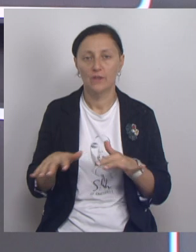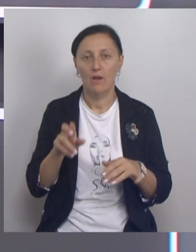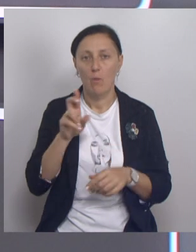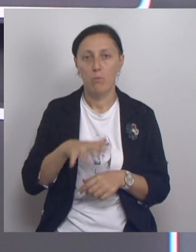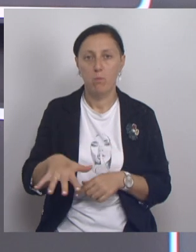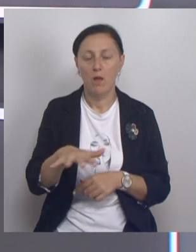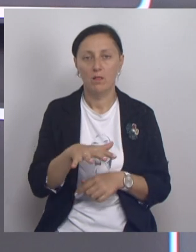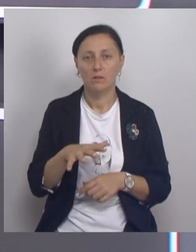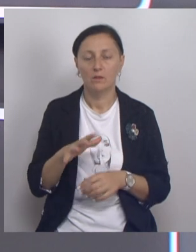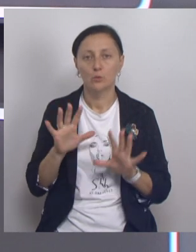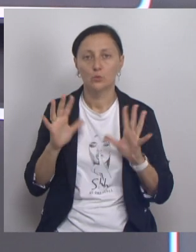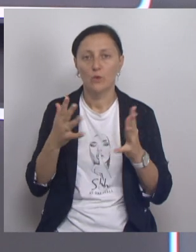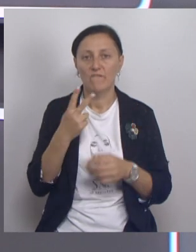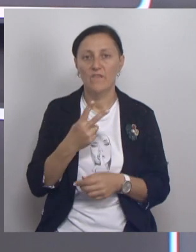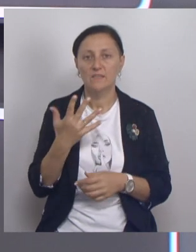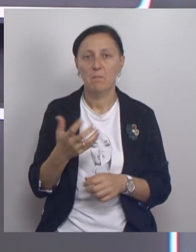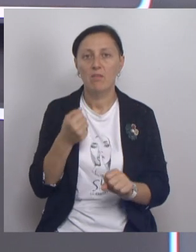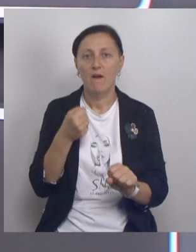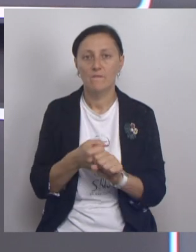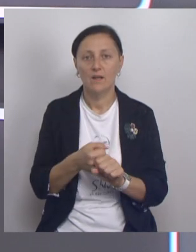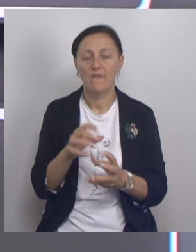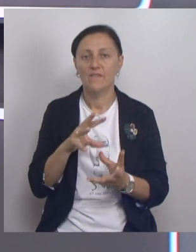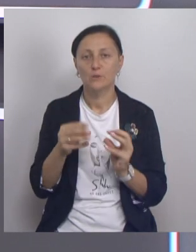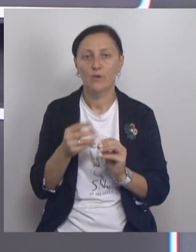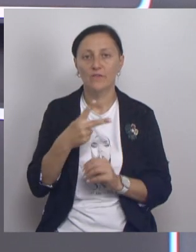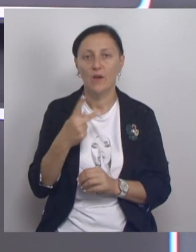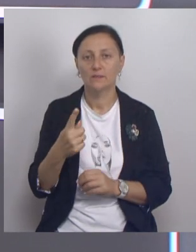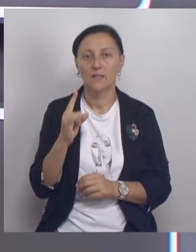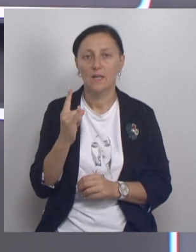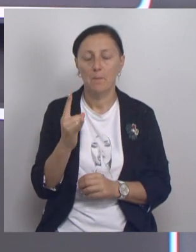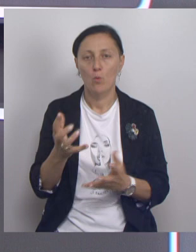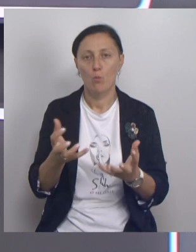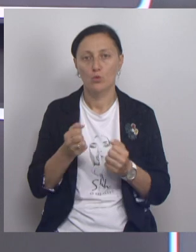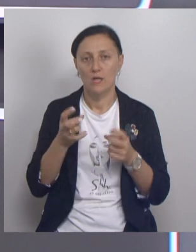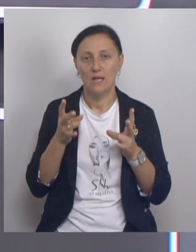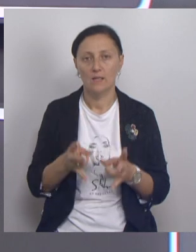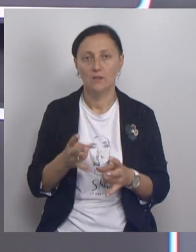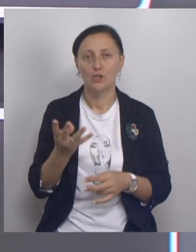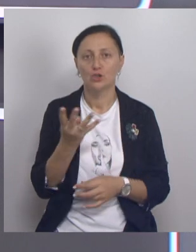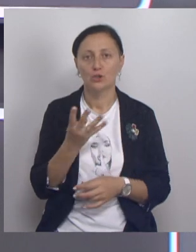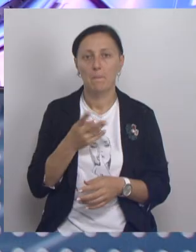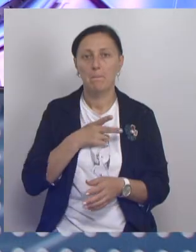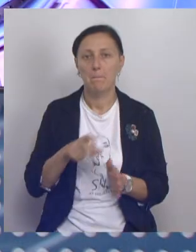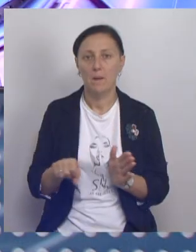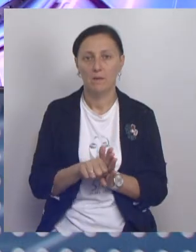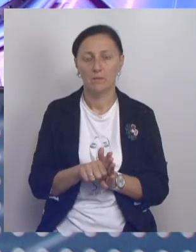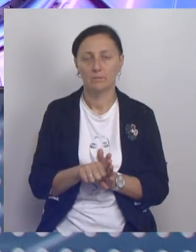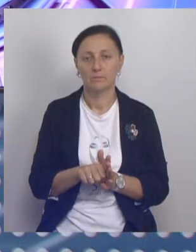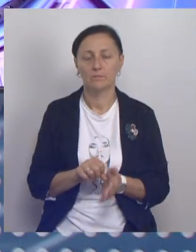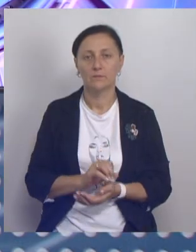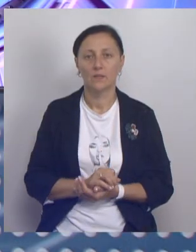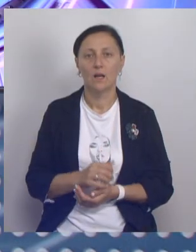области произошло 25 аварий. В результате 21 ребенок получил ранение. Четверо погибли.